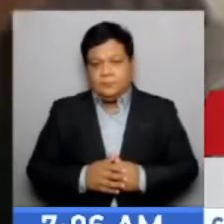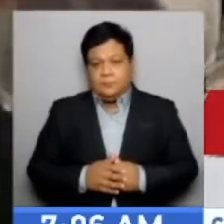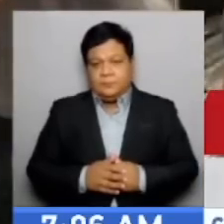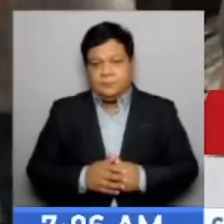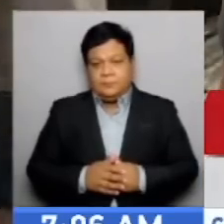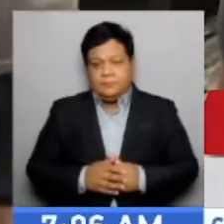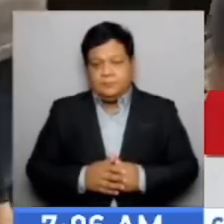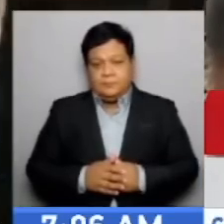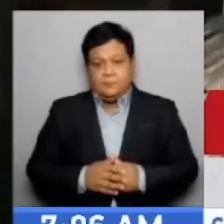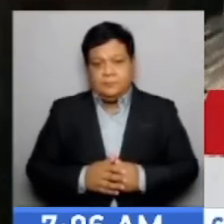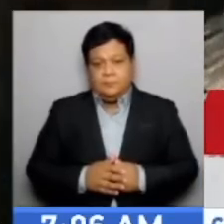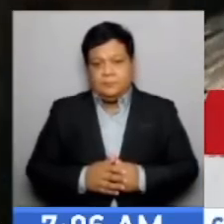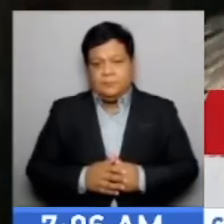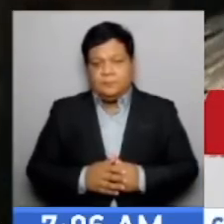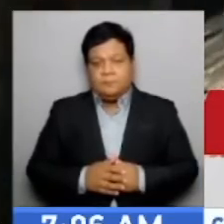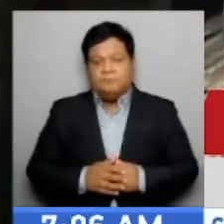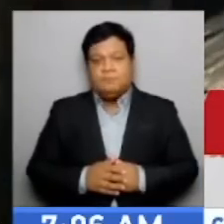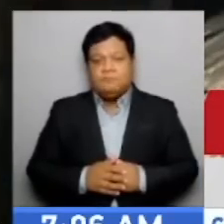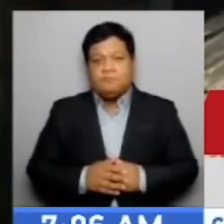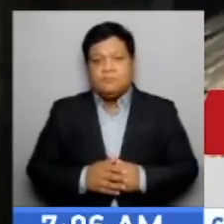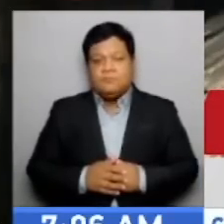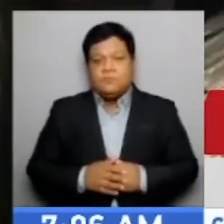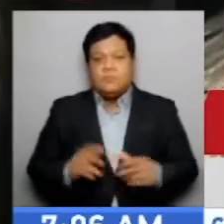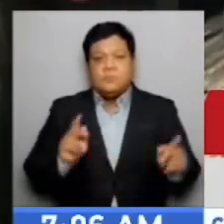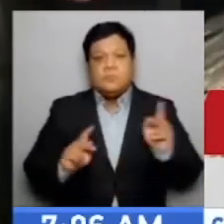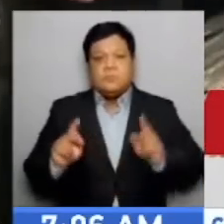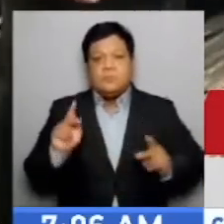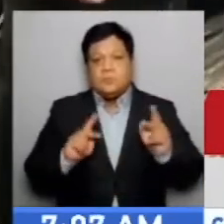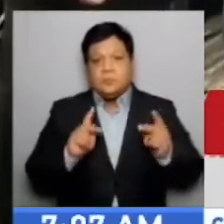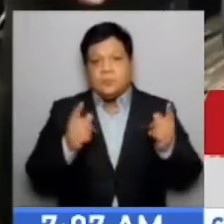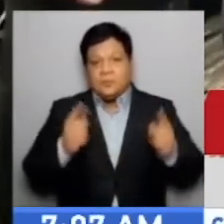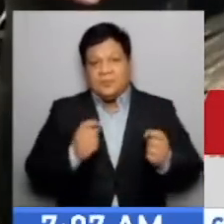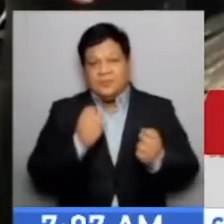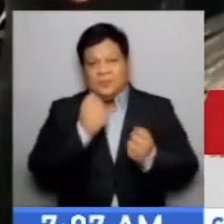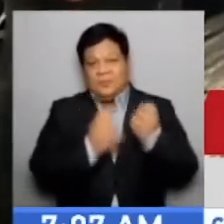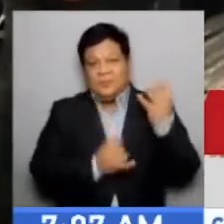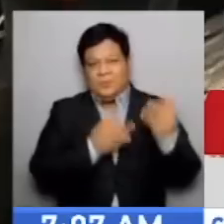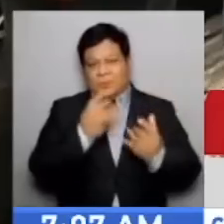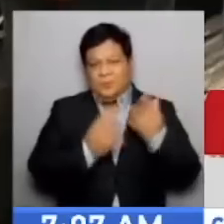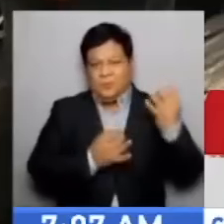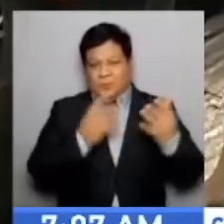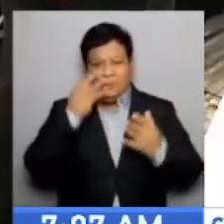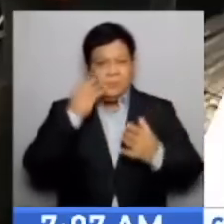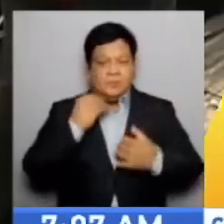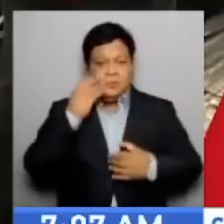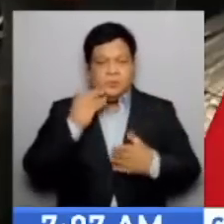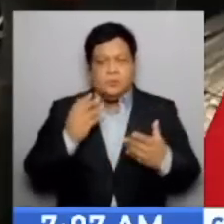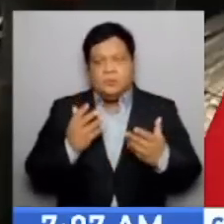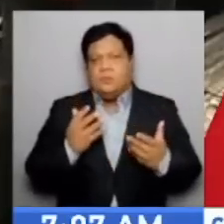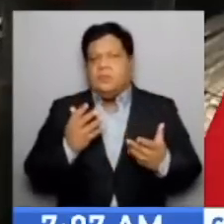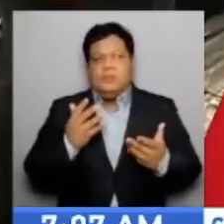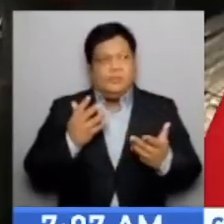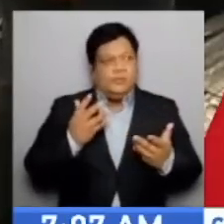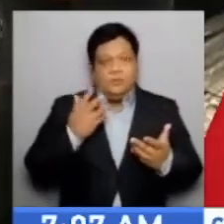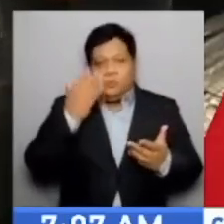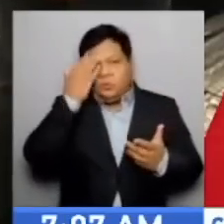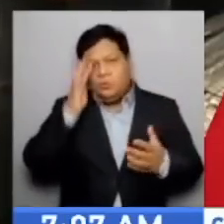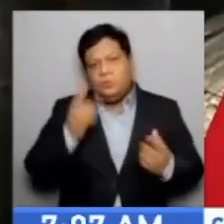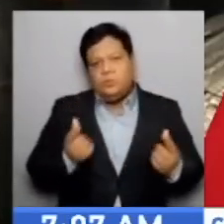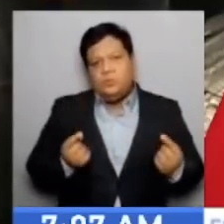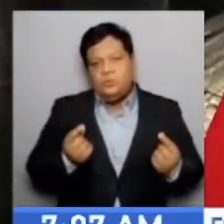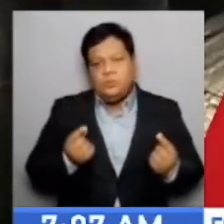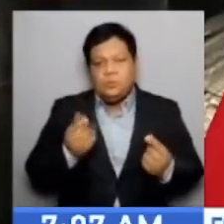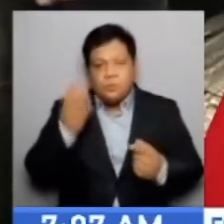Yan, Tulero, yung mga nasunugan dito sa Baseco, kung paano yung magiging takbo ng kanilang buhay matapos matupok ng apoy ang kanilang mga bahay.